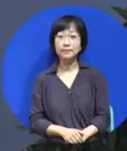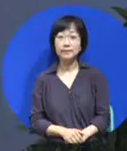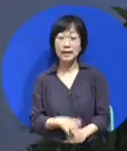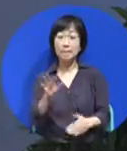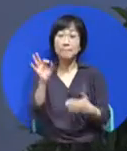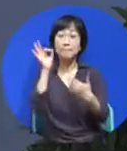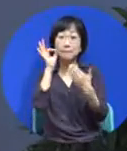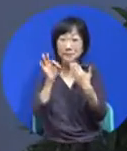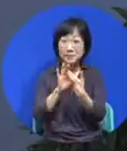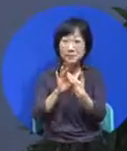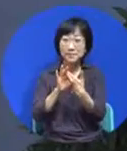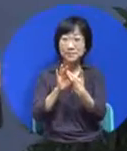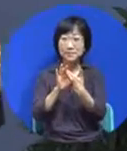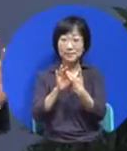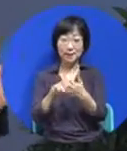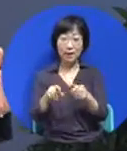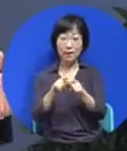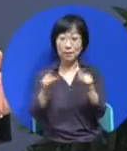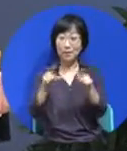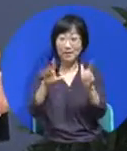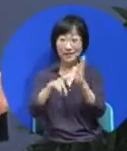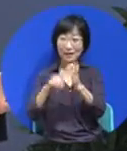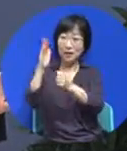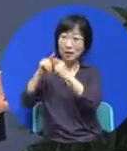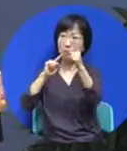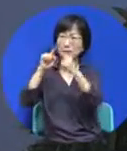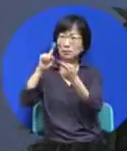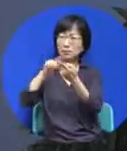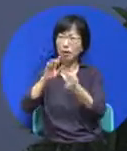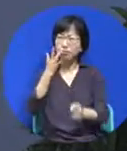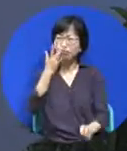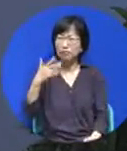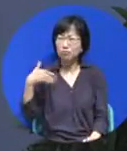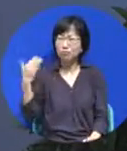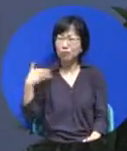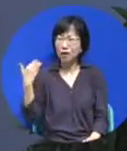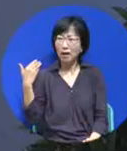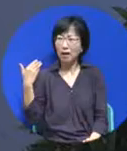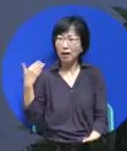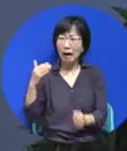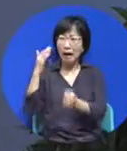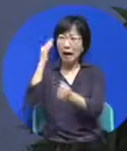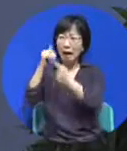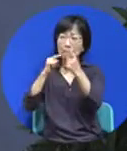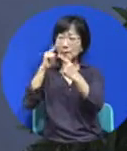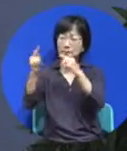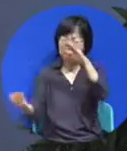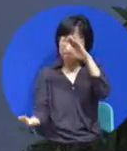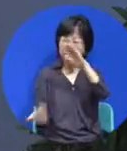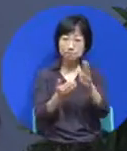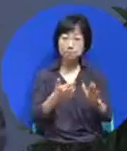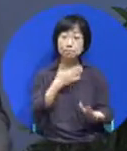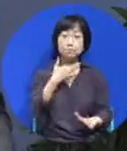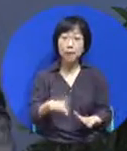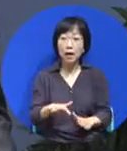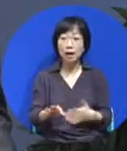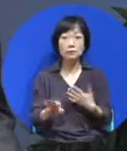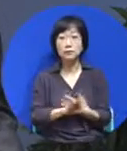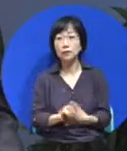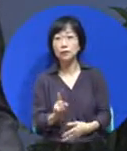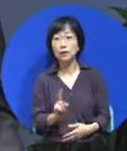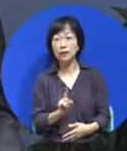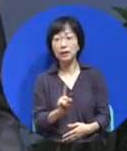하나님의 말씀에 대한 성취가 내게 없다면 그걸 보면 어떻게 되죠? If the word of God is not being fulfilled in your life on an